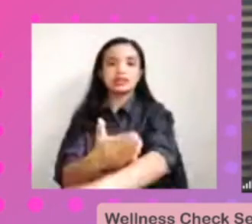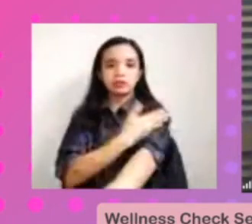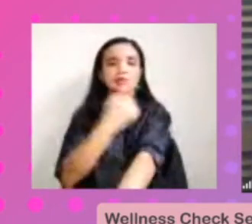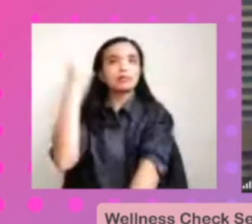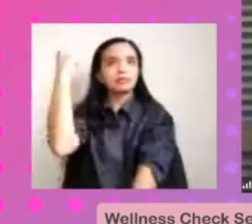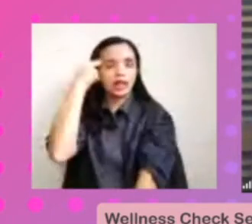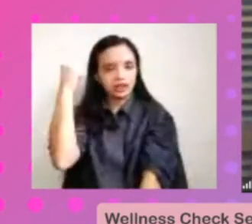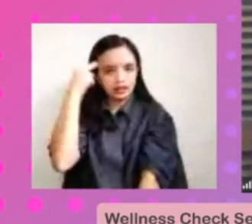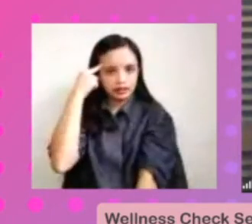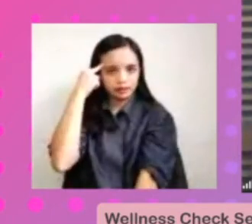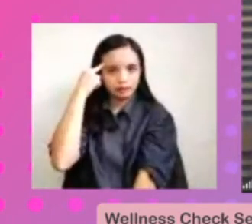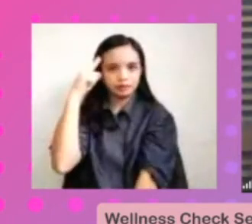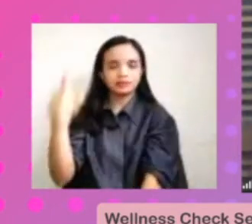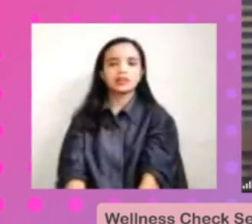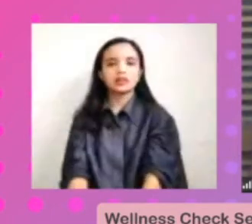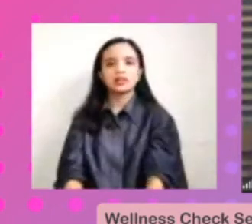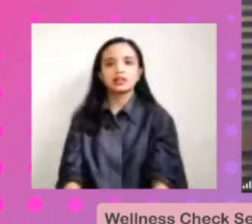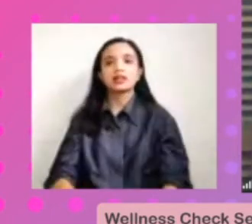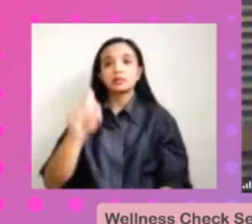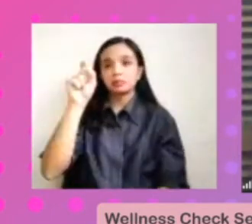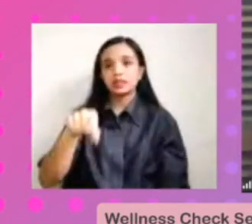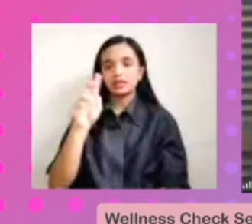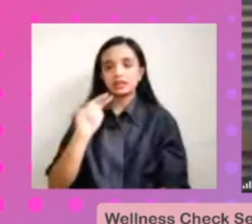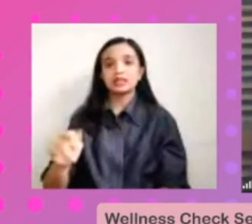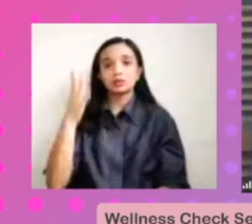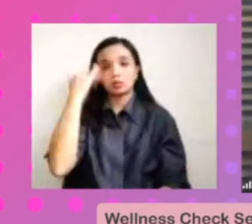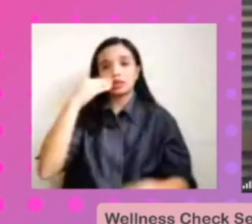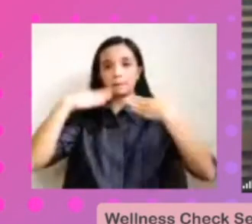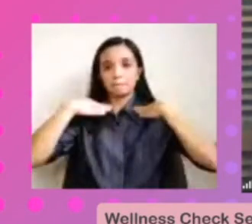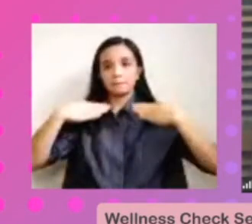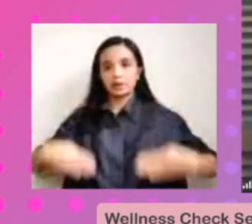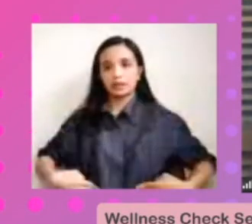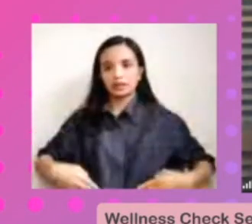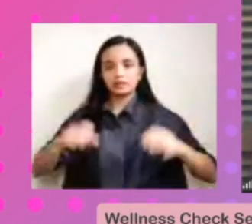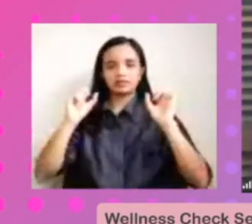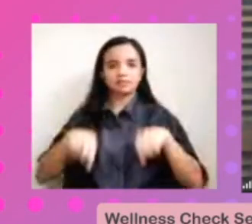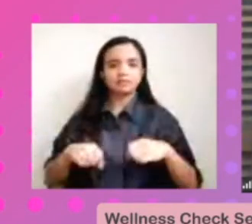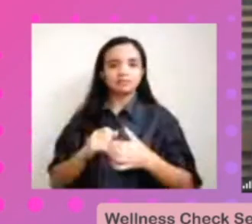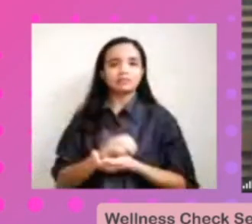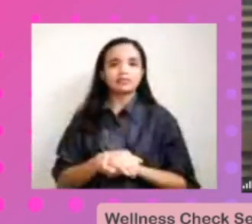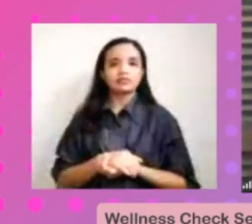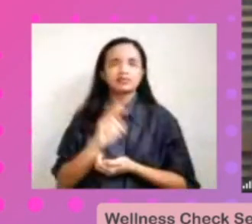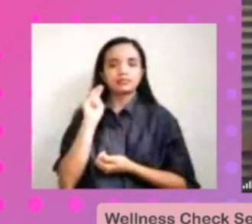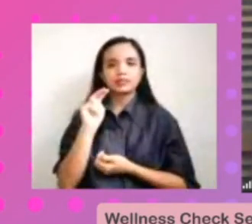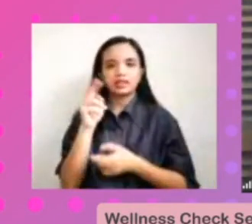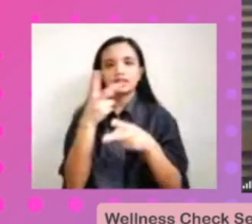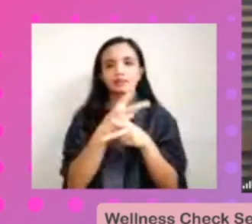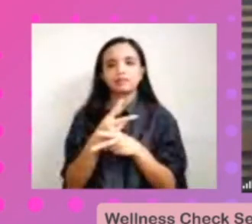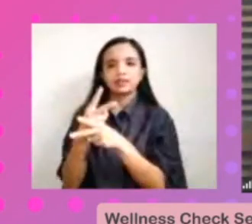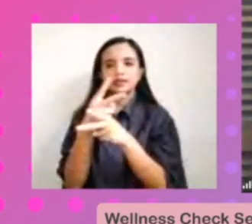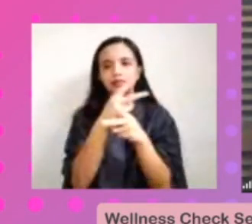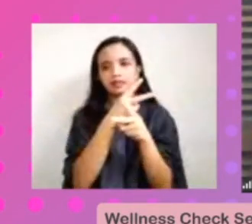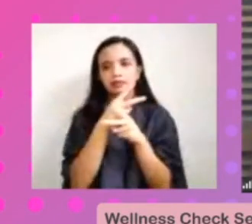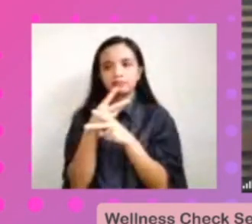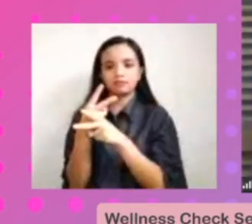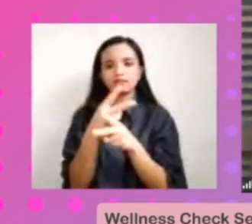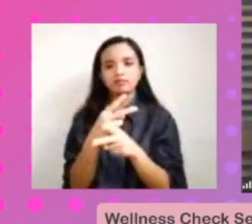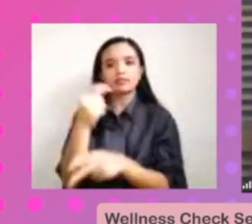Good morning po sa inyong lahat at maraming salamat Thank you, Julia, Enzo.